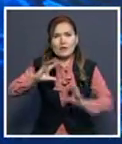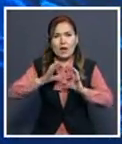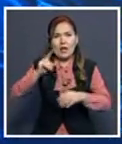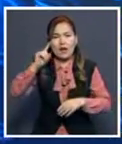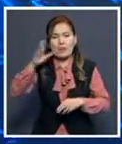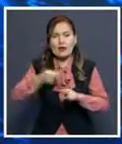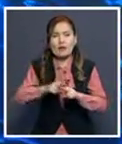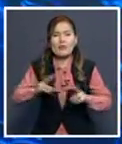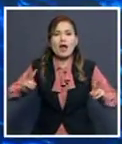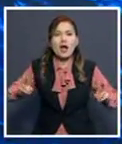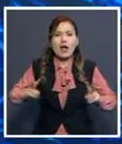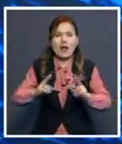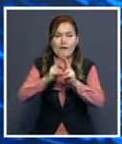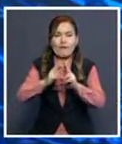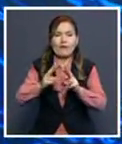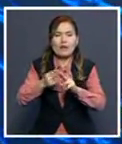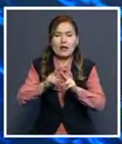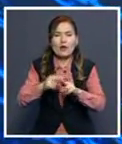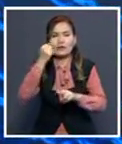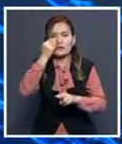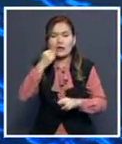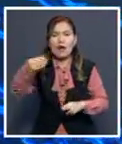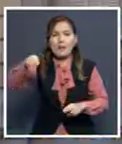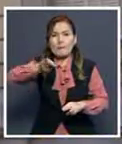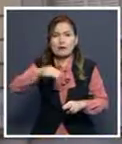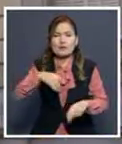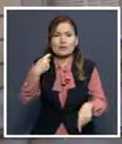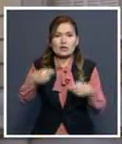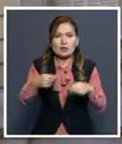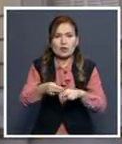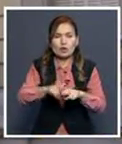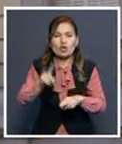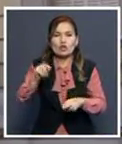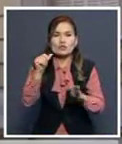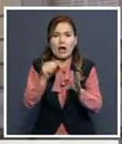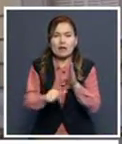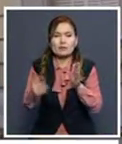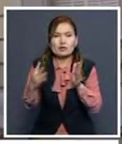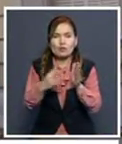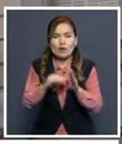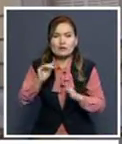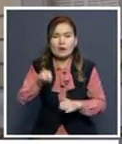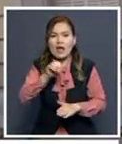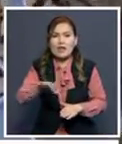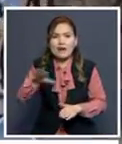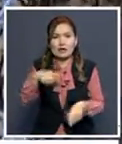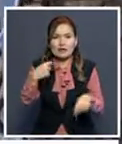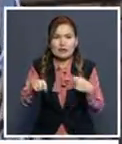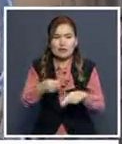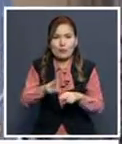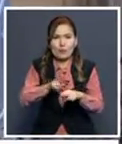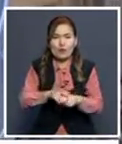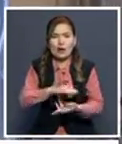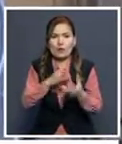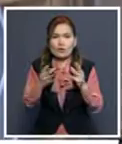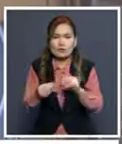мұнарасының баспалдағы аукционда сатылды. Оның бір бөлігі 169 000 еуроға өткен. Бұл экспонаттың алғашқы бағасынан 3 есеге